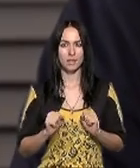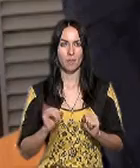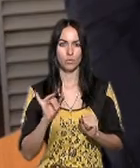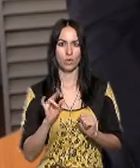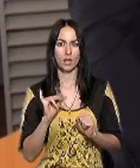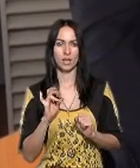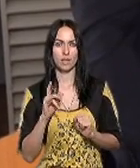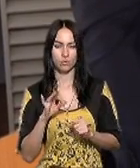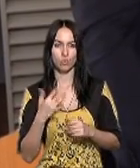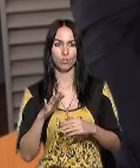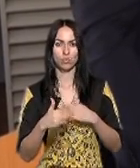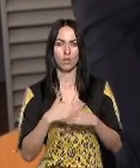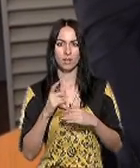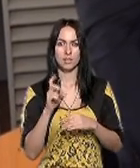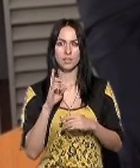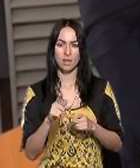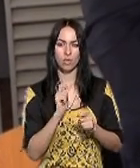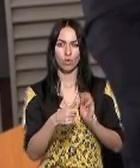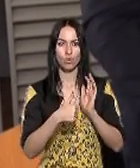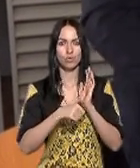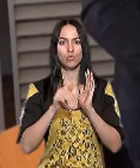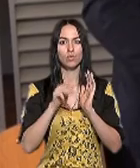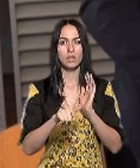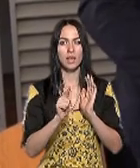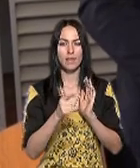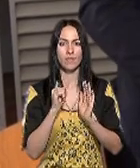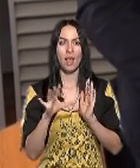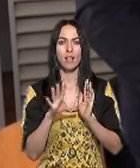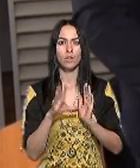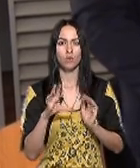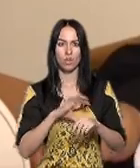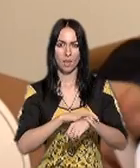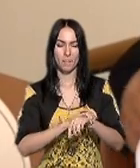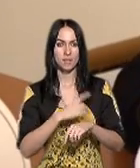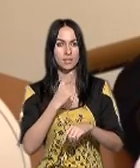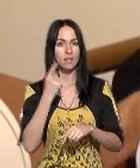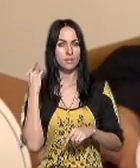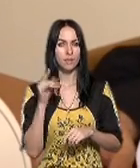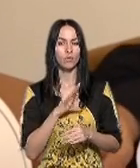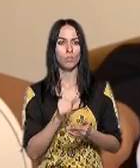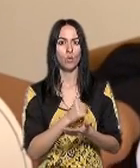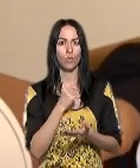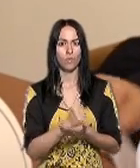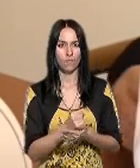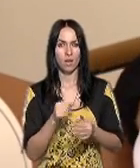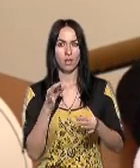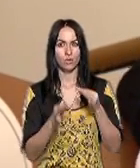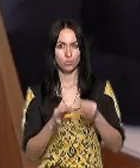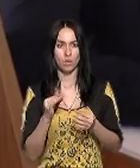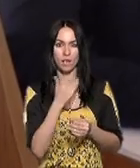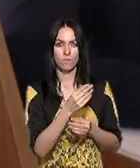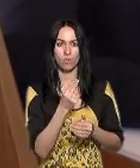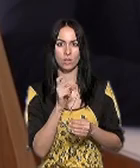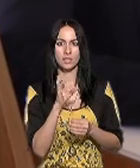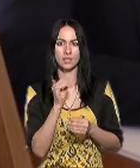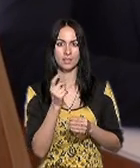захід. Заставу в 600 тисяч гривень та електронний браслет. Напередодні опублікували ухвалу суду із матеріалами справи. Заставу Київський сплатив у той